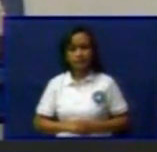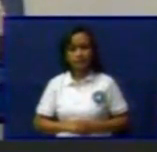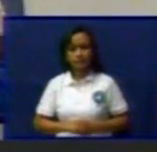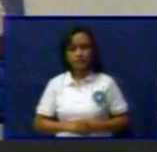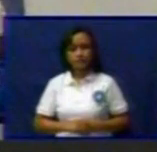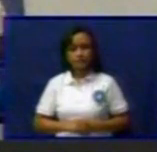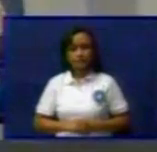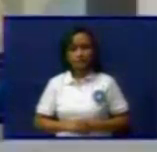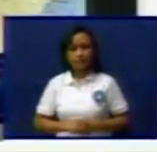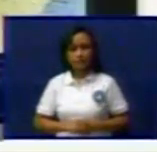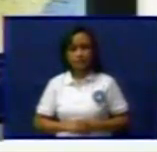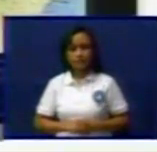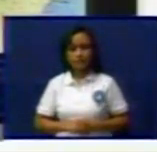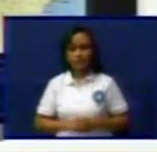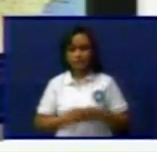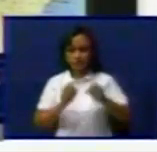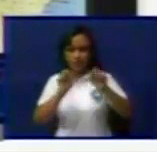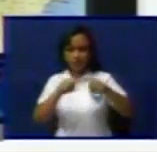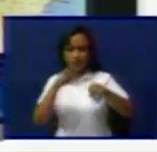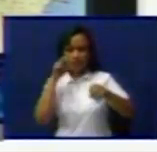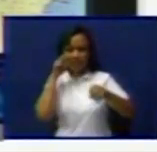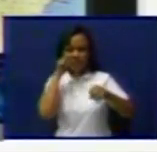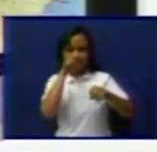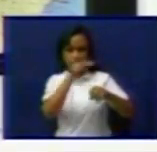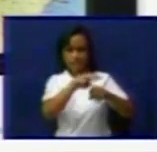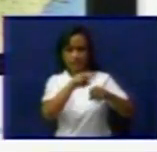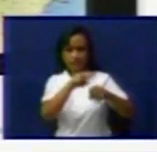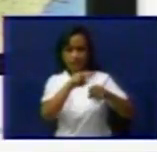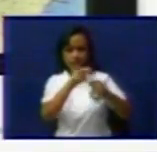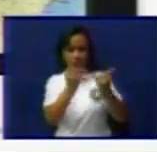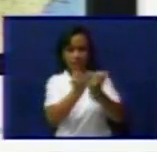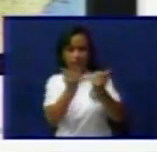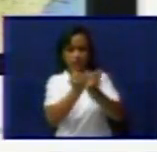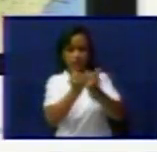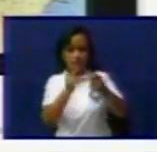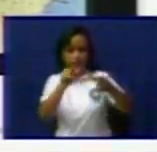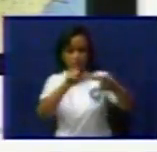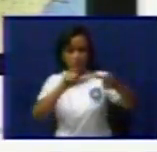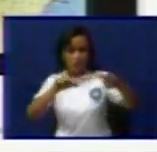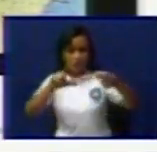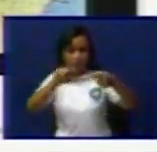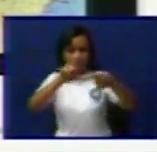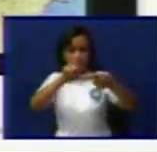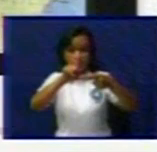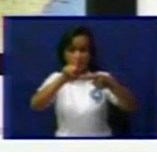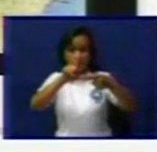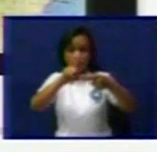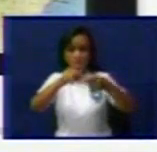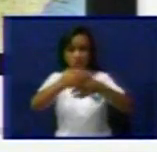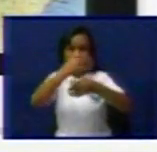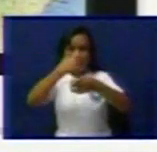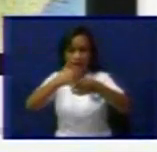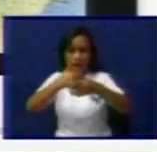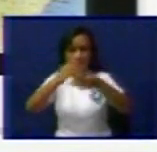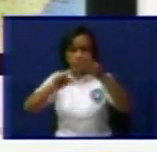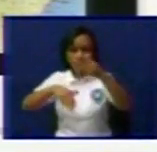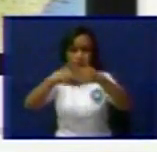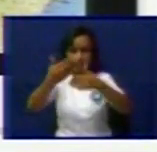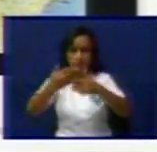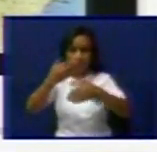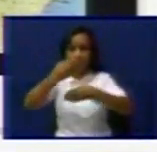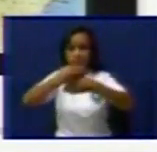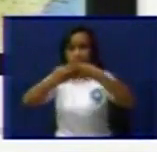运河建成以后形成的湖泊，我们叫它亚特兰大湖。 Aquí podemos ver un lago artificial que se formará después